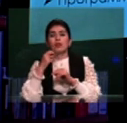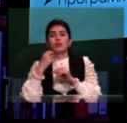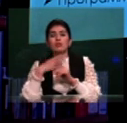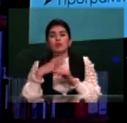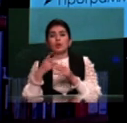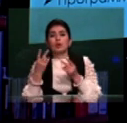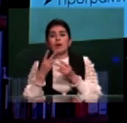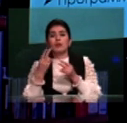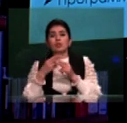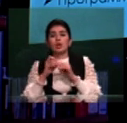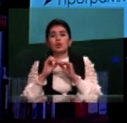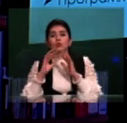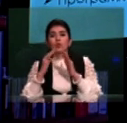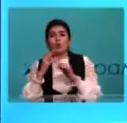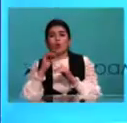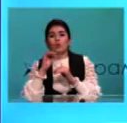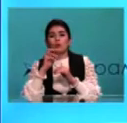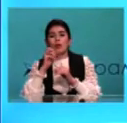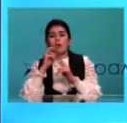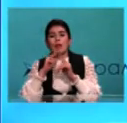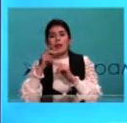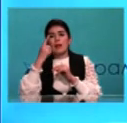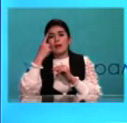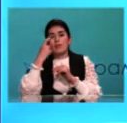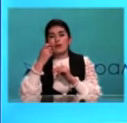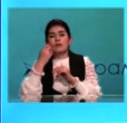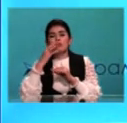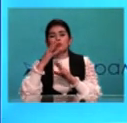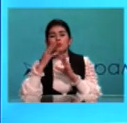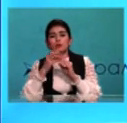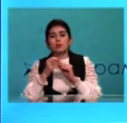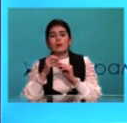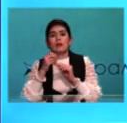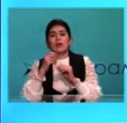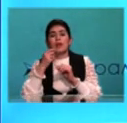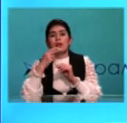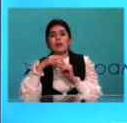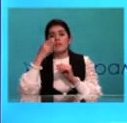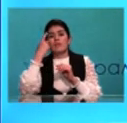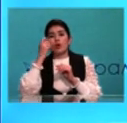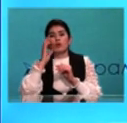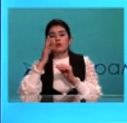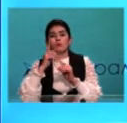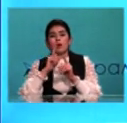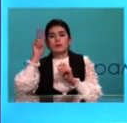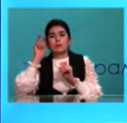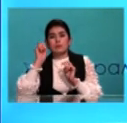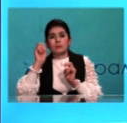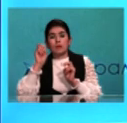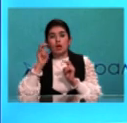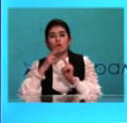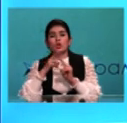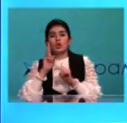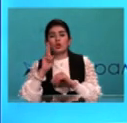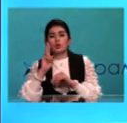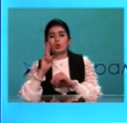данные программы? В случае утери информации вся информация будет зашифрована. И, естественно, тот,